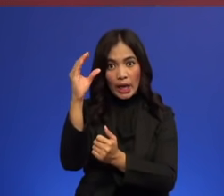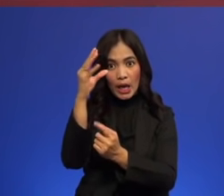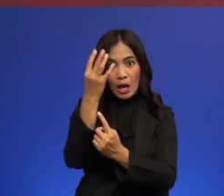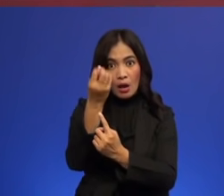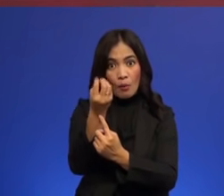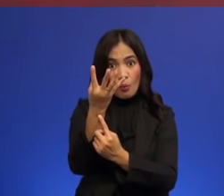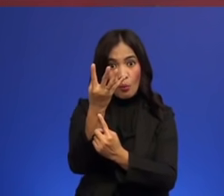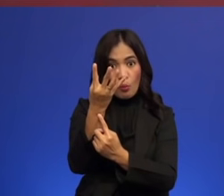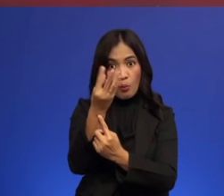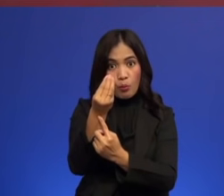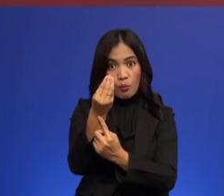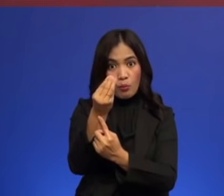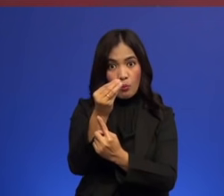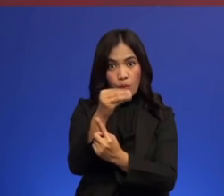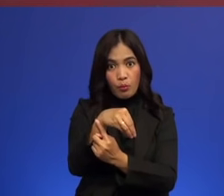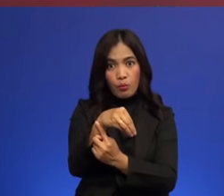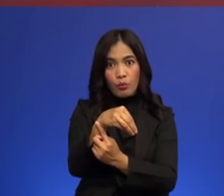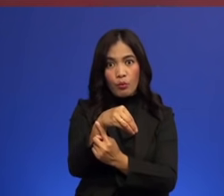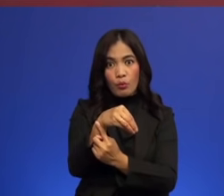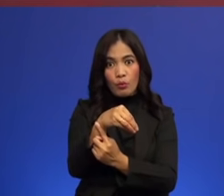layu.